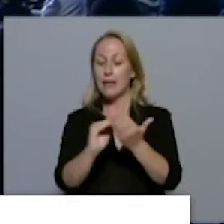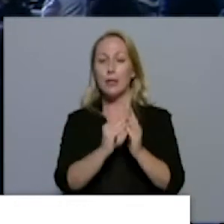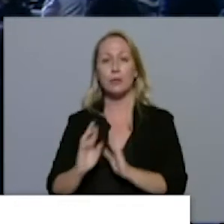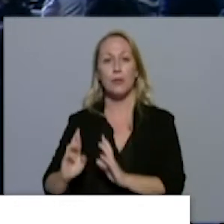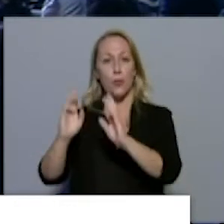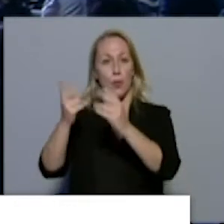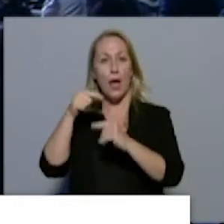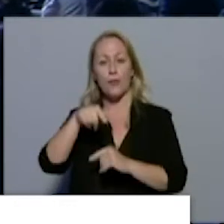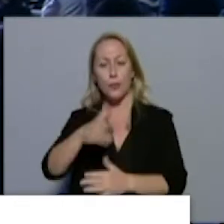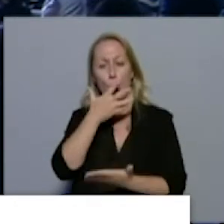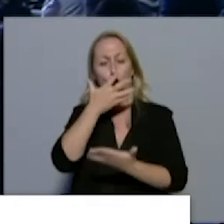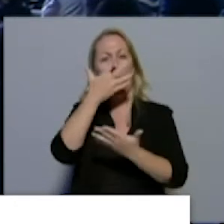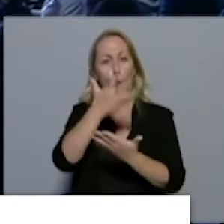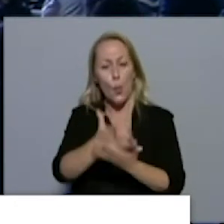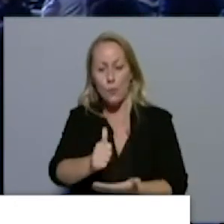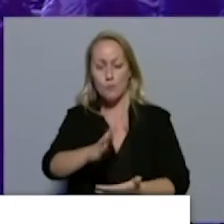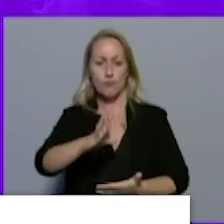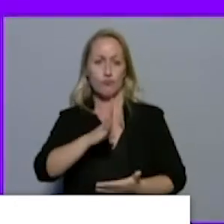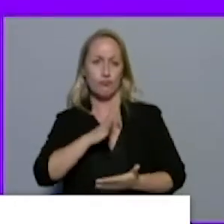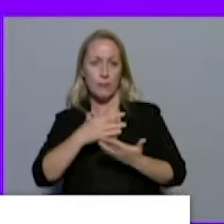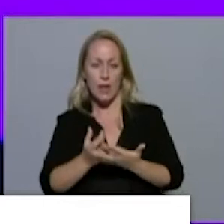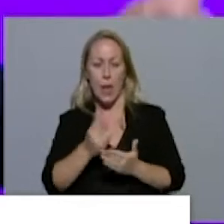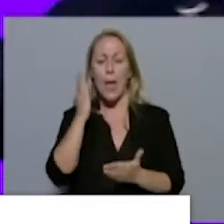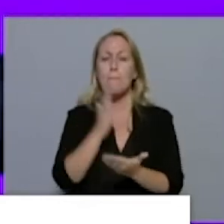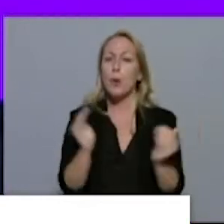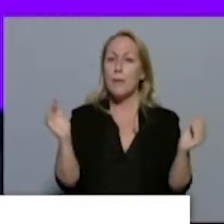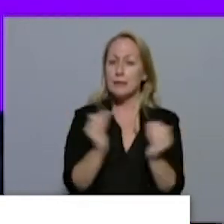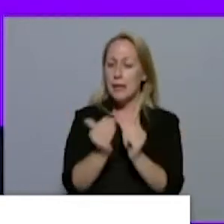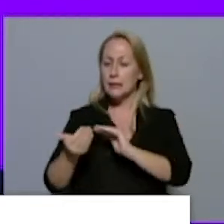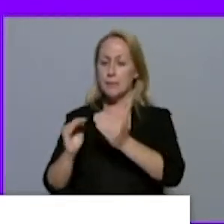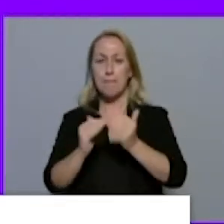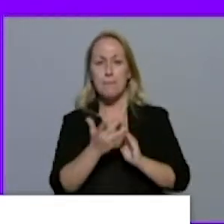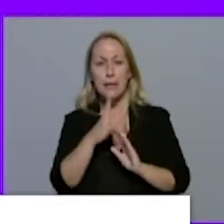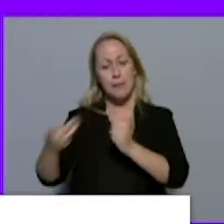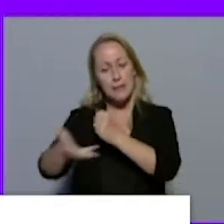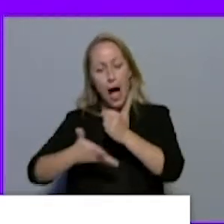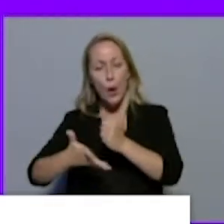αυτοκατανάλωση νοικοκυριών και επιχειρήσεων, σε μικρομεσαίες επιχειρήσεις, αλλά και σε αγρότες.